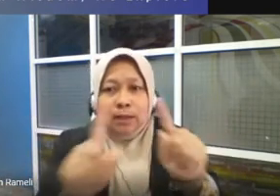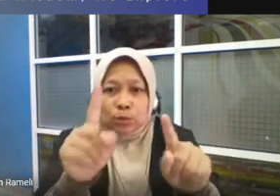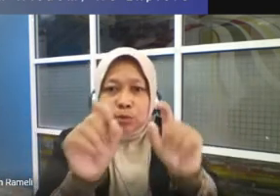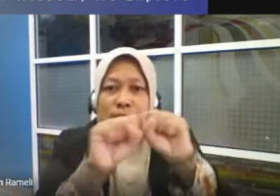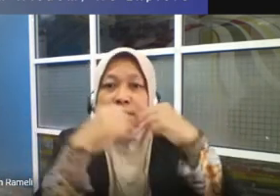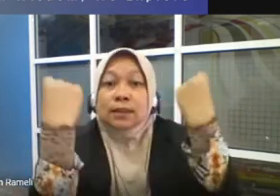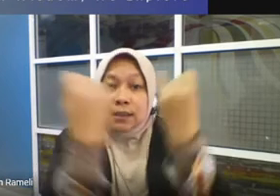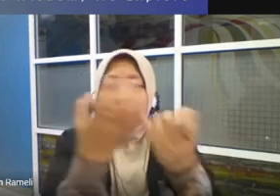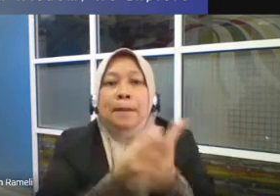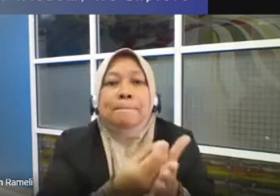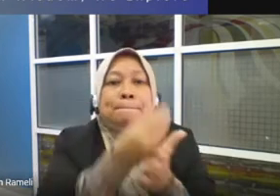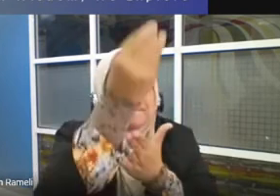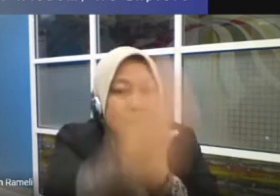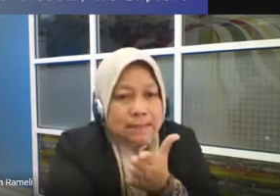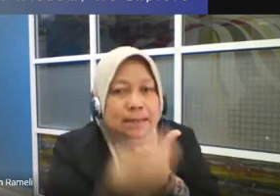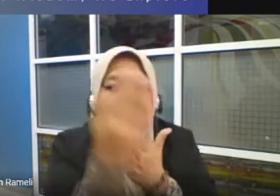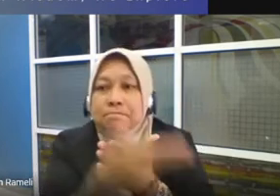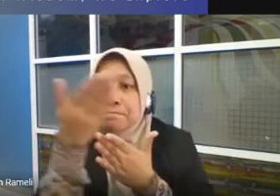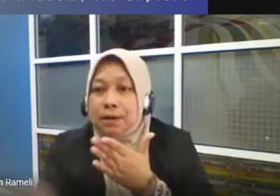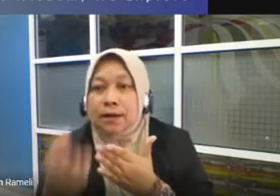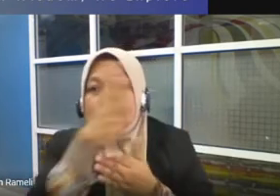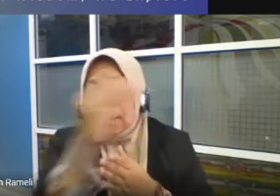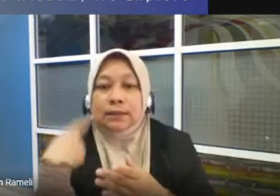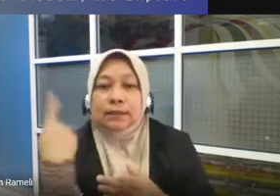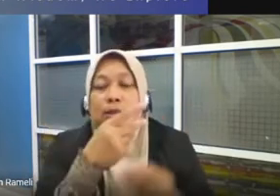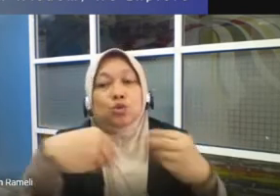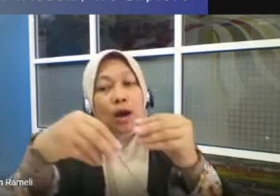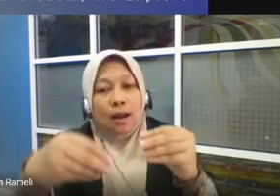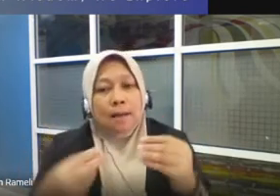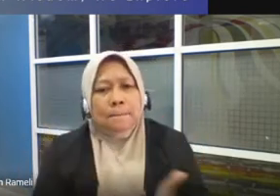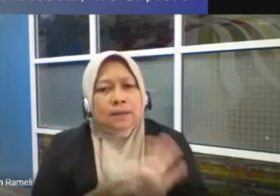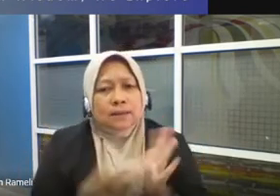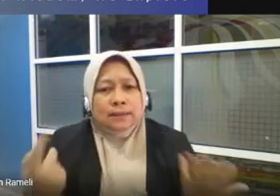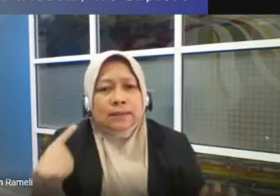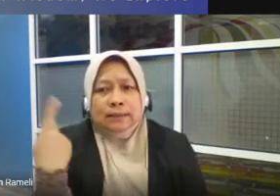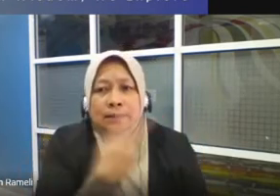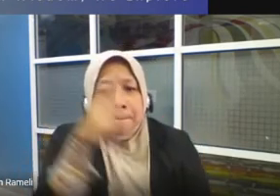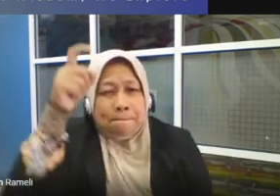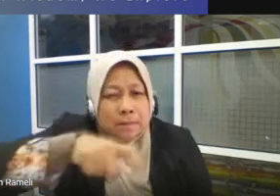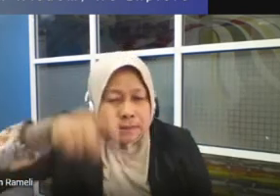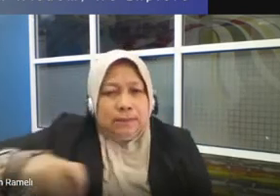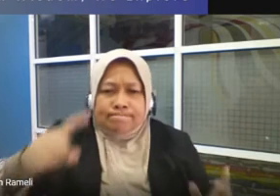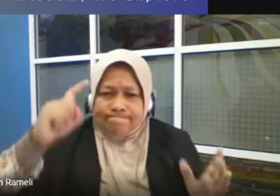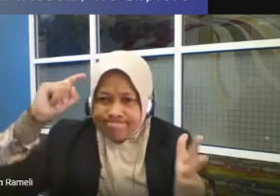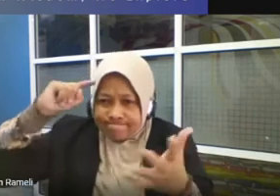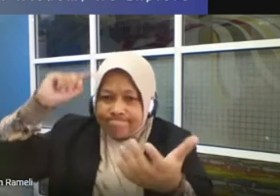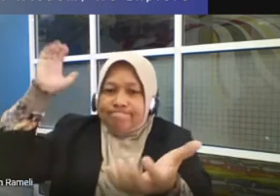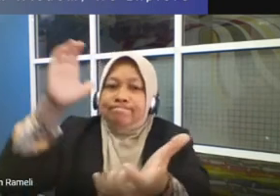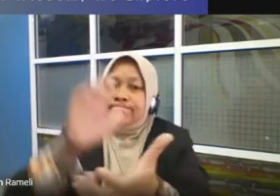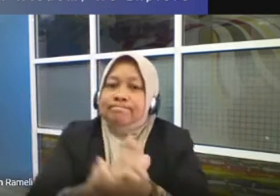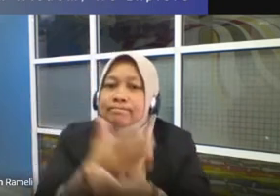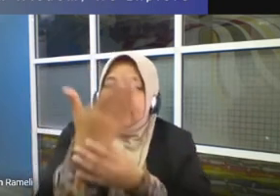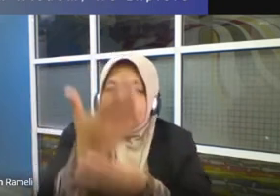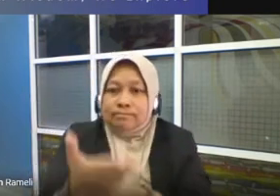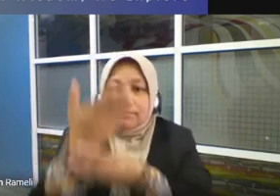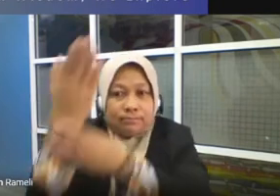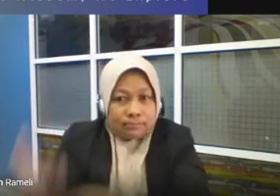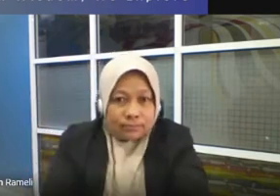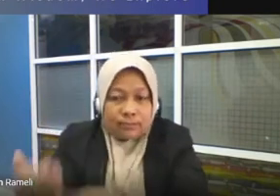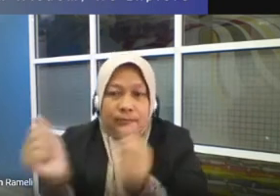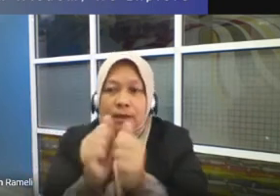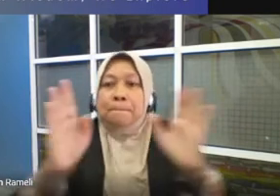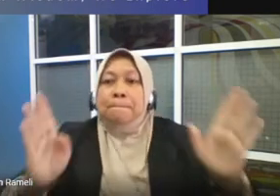dia boleh membeli apa ni, produk kita ni, dan dia boleh jualkan. Okay, so kita kena yakin dengan kita punya produk. Dengan keadaan